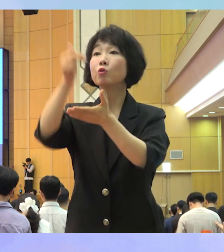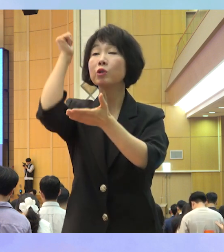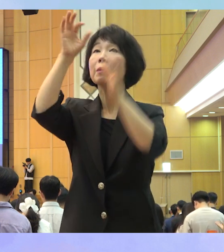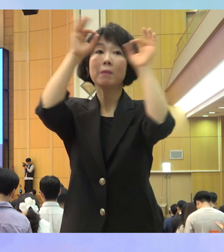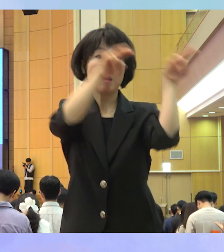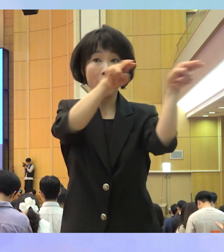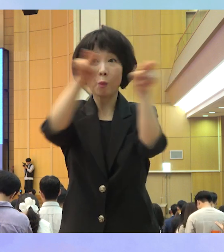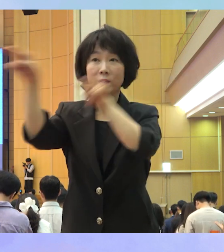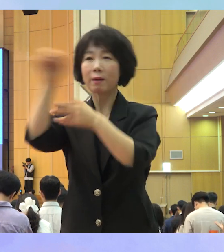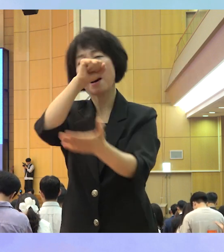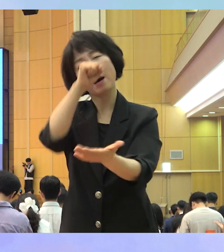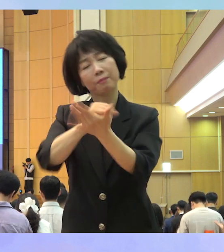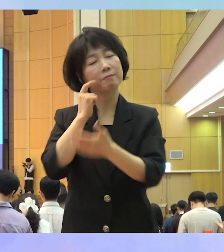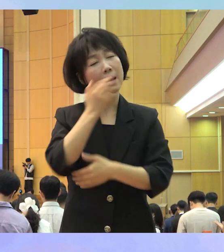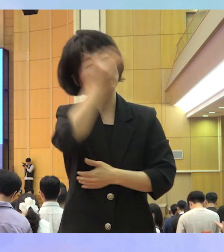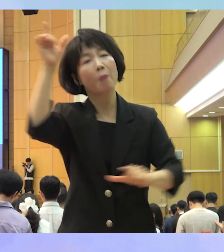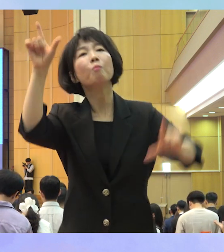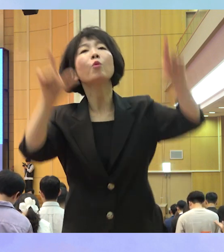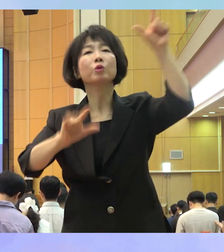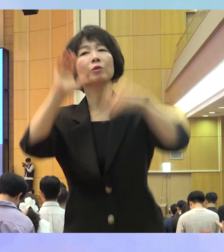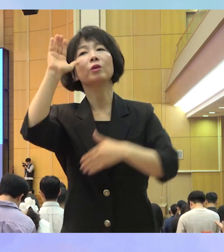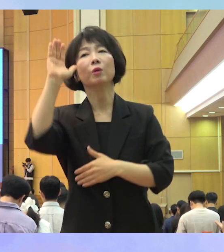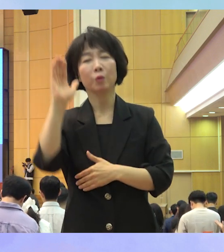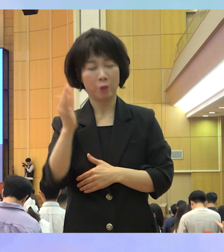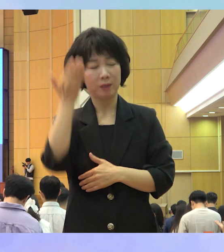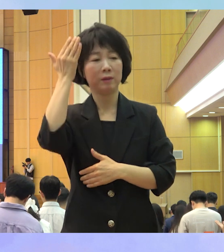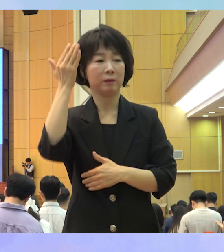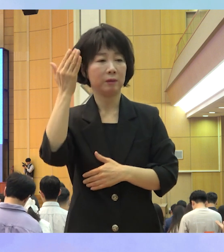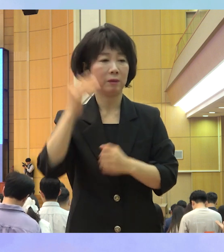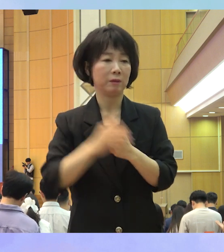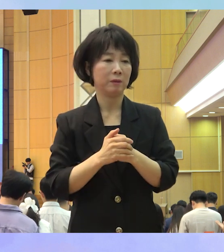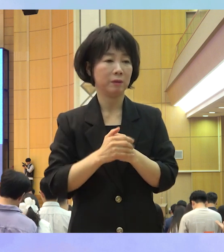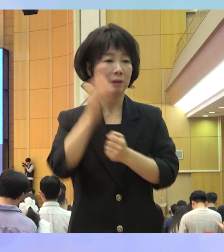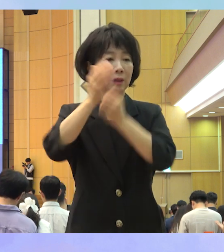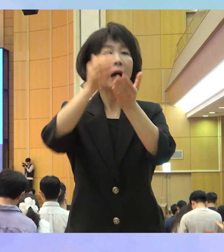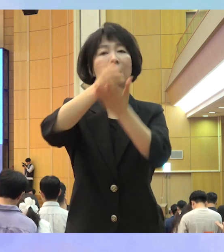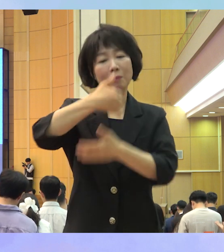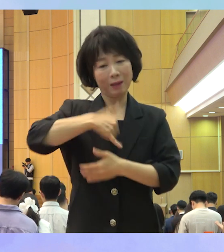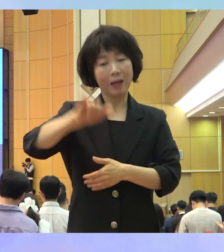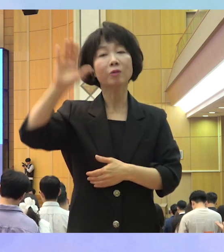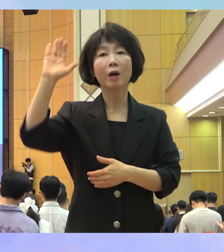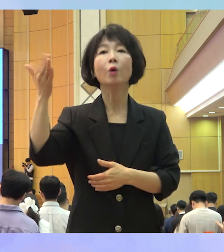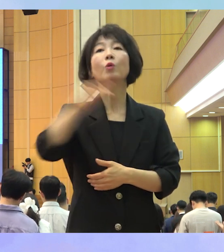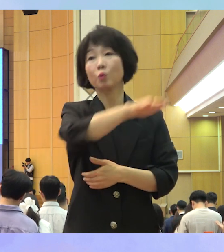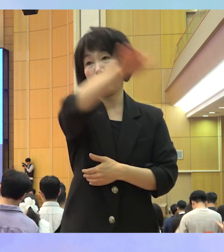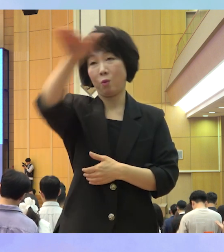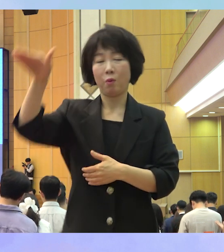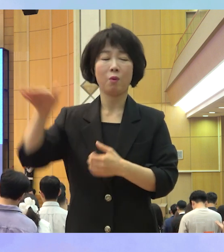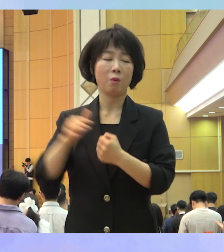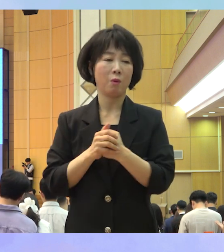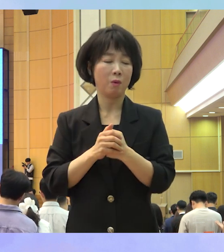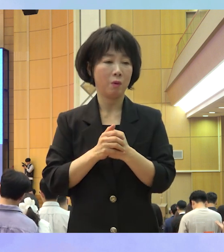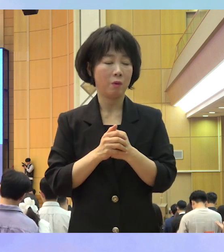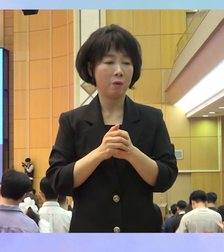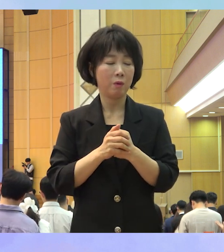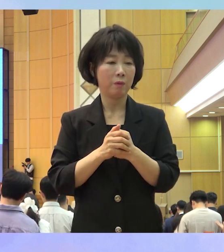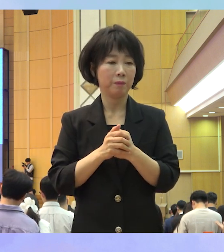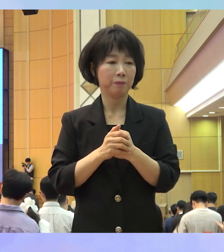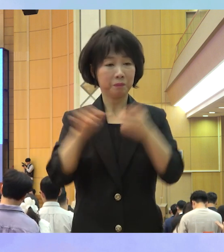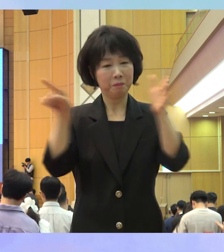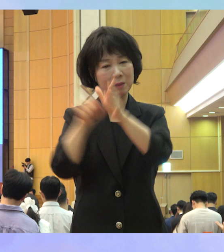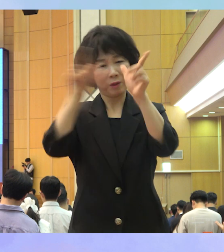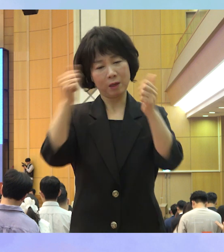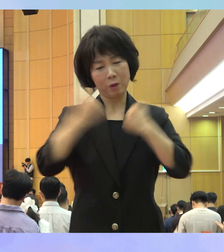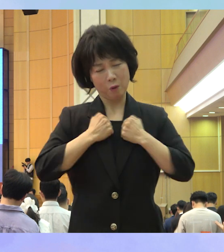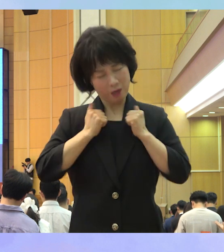보시기에 아름다웠더라가 되는 그런 하나님의 자녀가 되어서